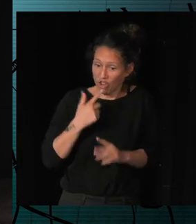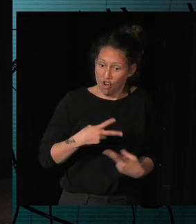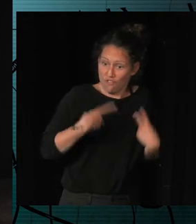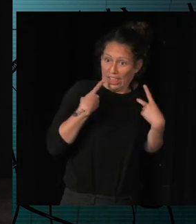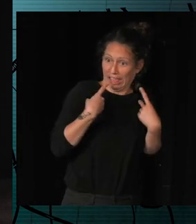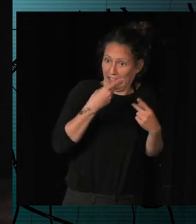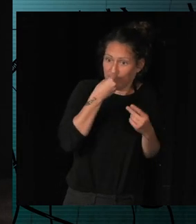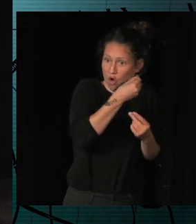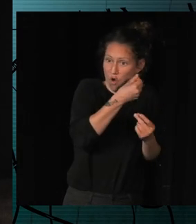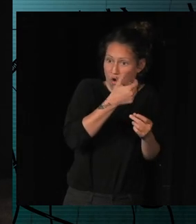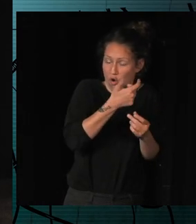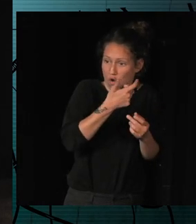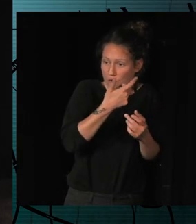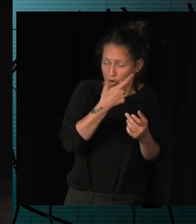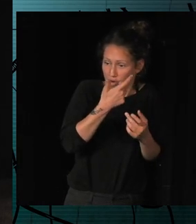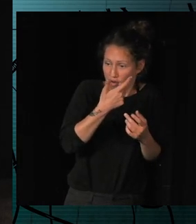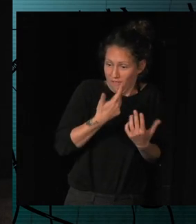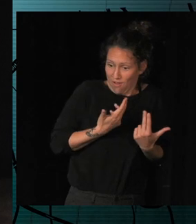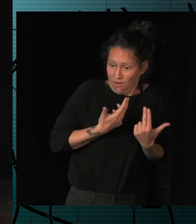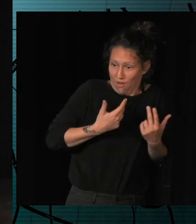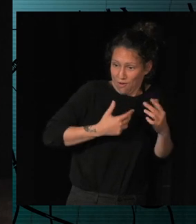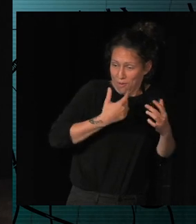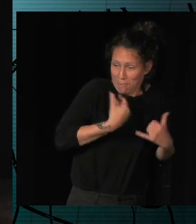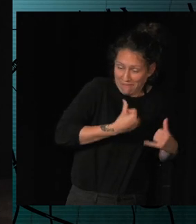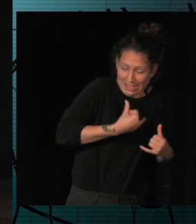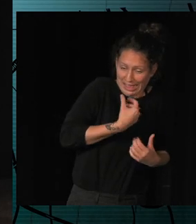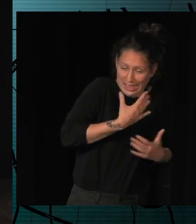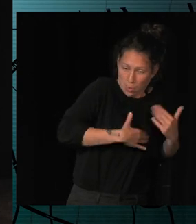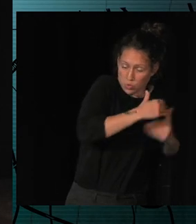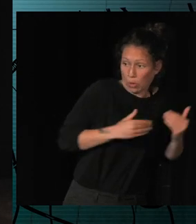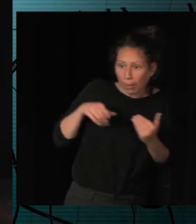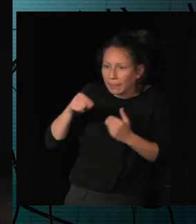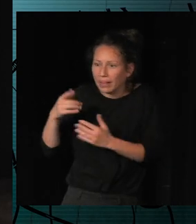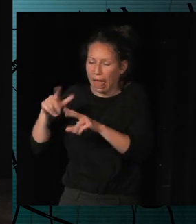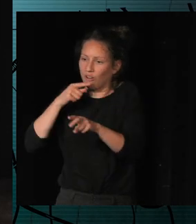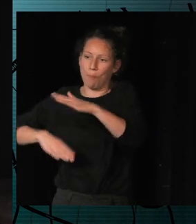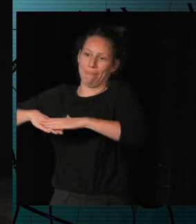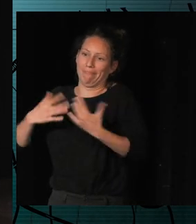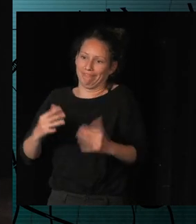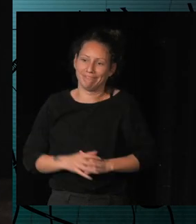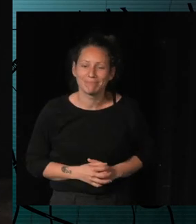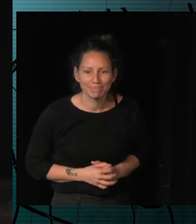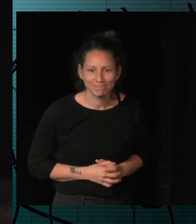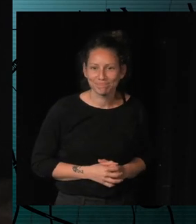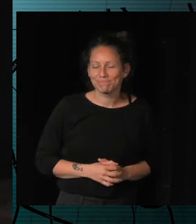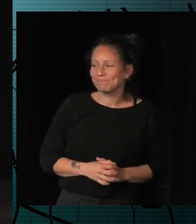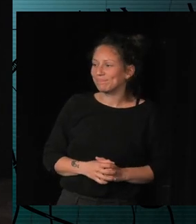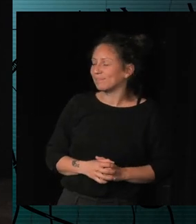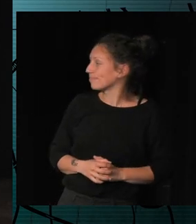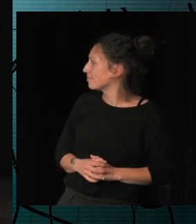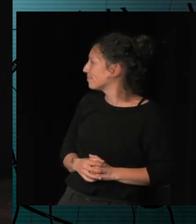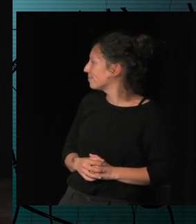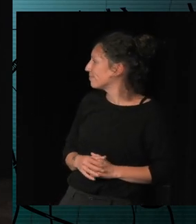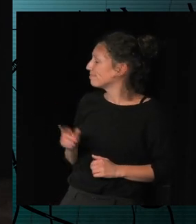c'est comme ça que je que je me satisfais en jeux vidéo euh moi je suis un gros joueur j'adore ça et j'ai toujours